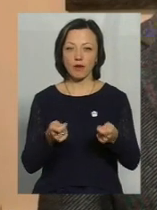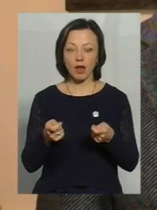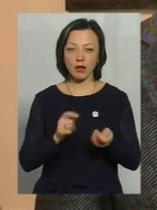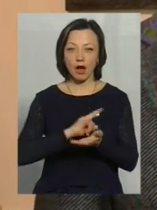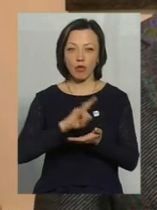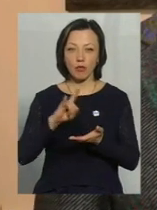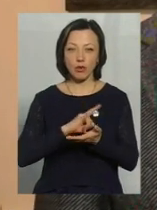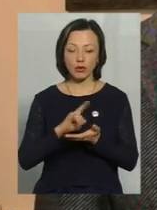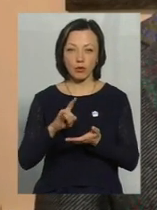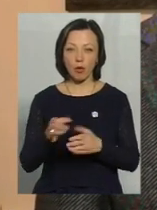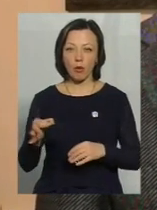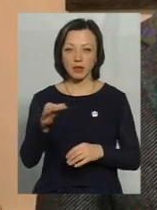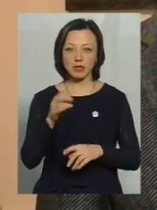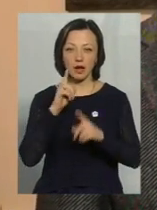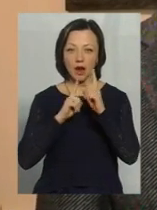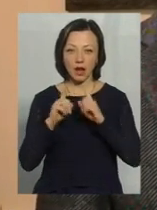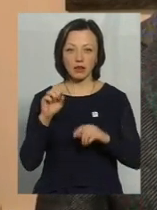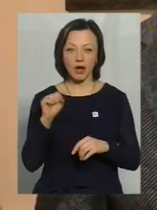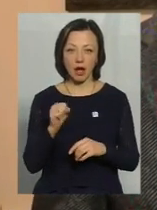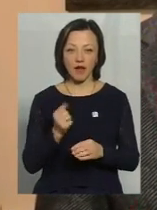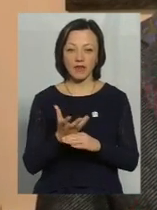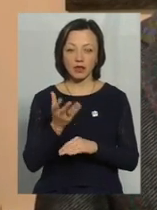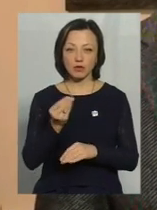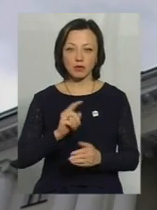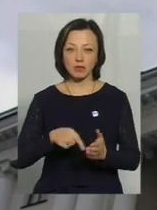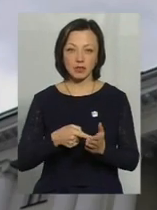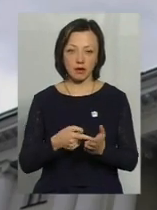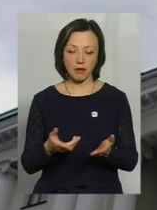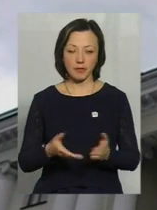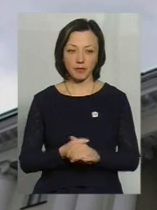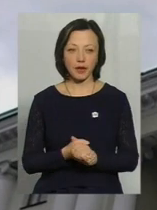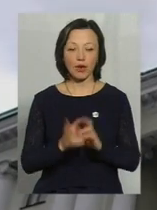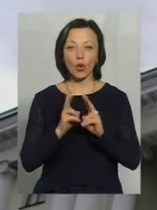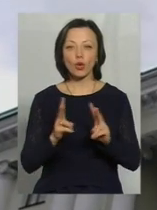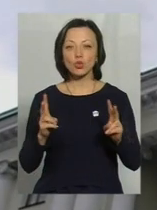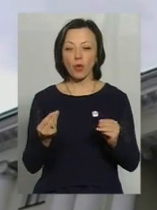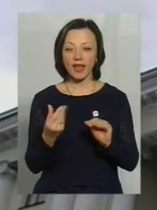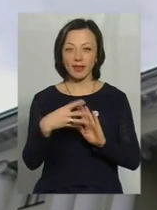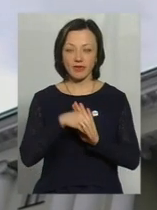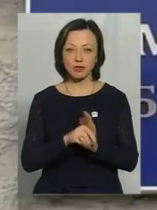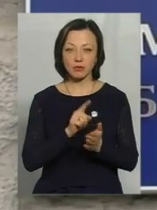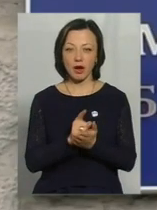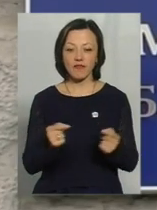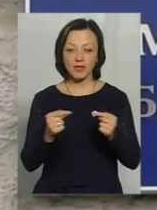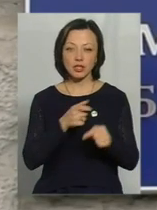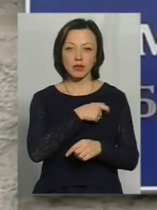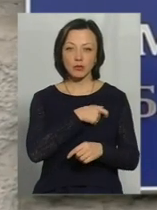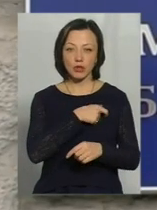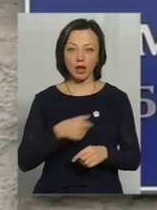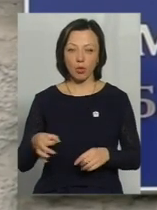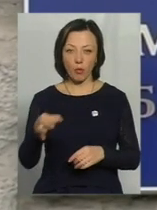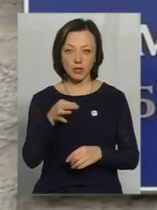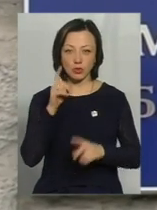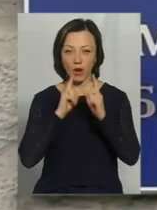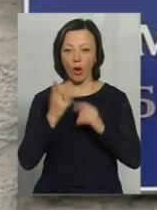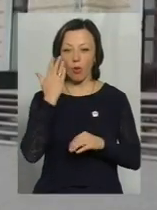аеропорт. Портом обласна рада, а фінансує його міська. Хто саме може стати інвестором, мають визначити депутати обласної ради. А